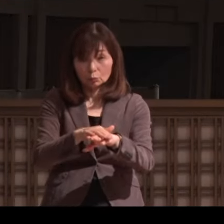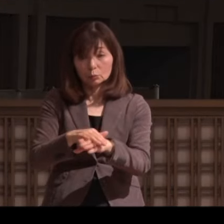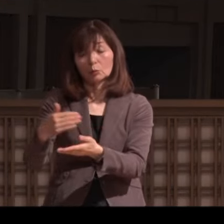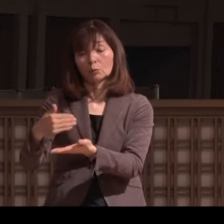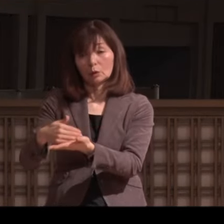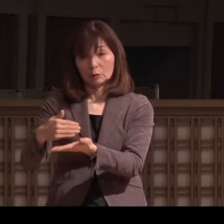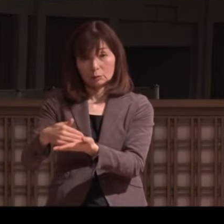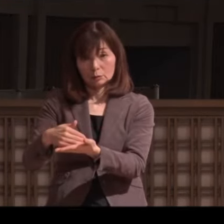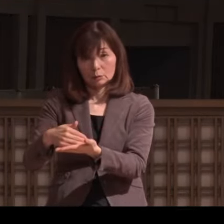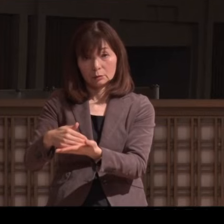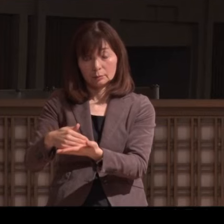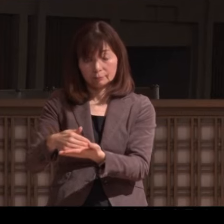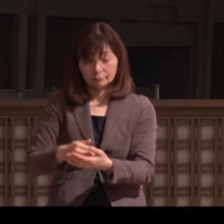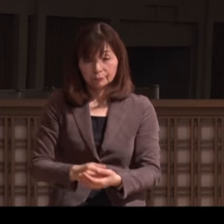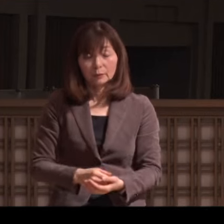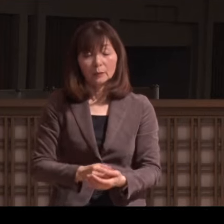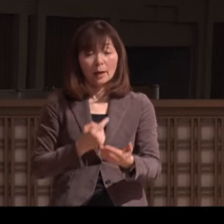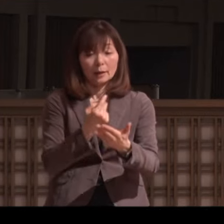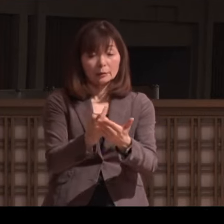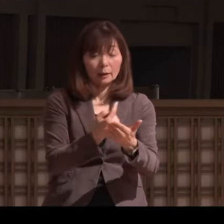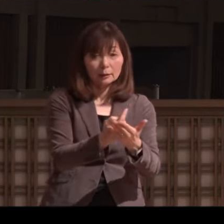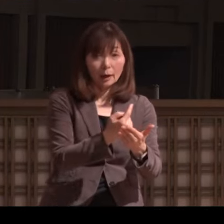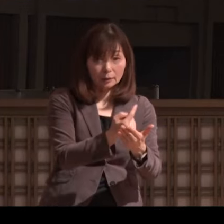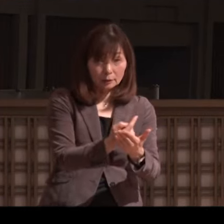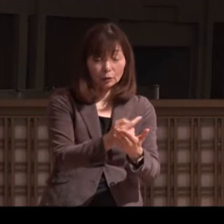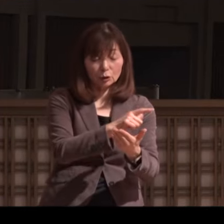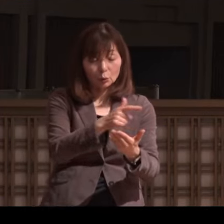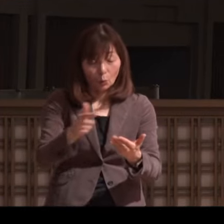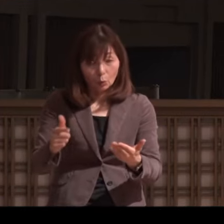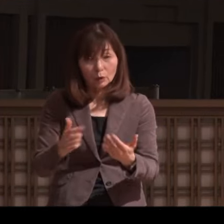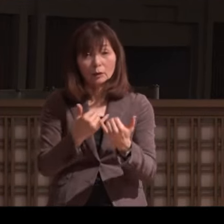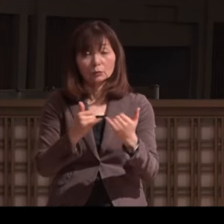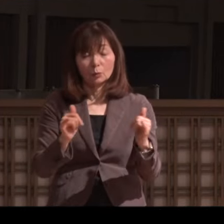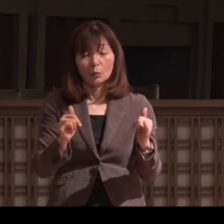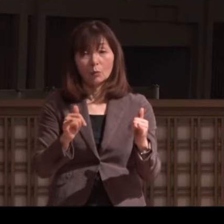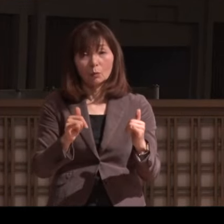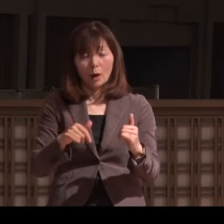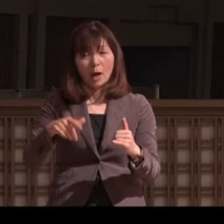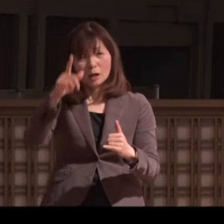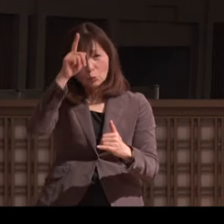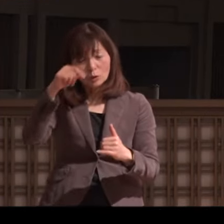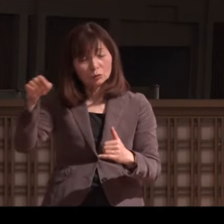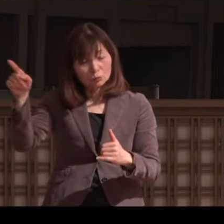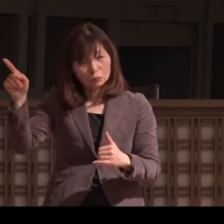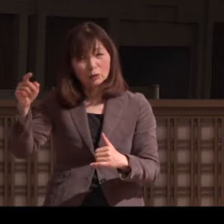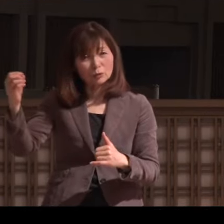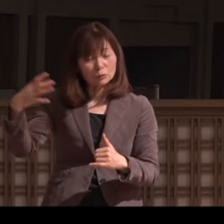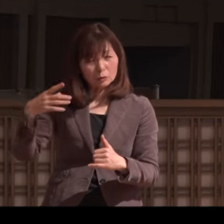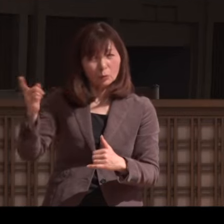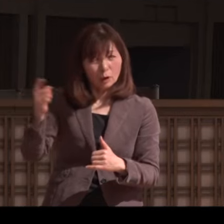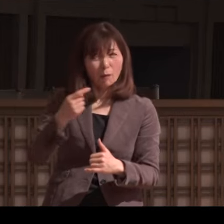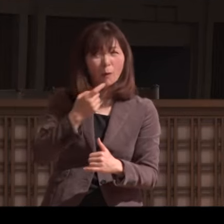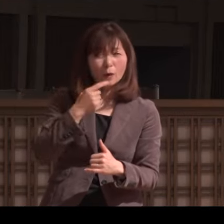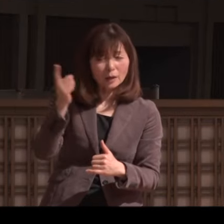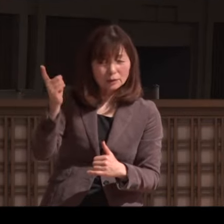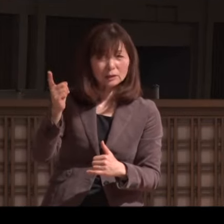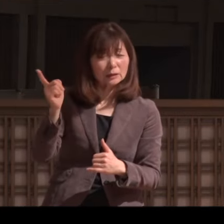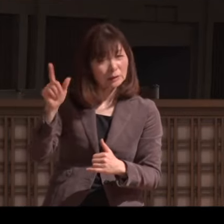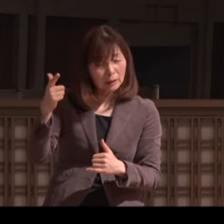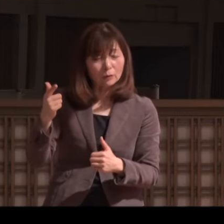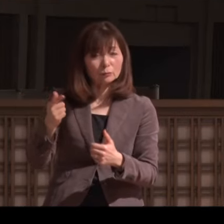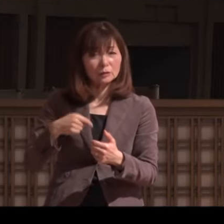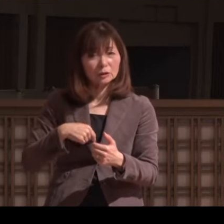これやっていろんなとこに顔出してる人はナチス言ってることちょっとおかしくないとかあの人言ってるのちょっとおかしくないって調整